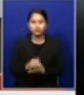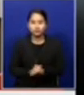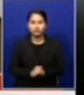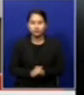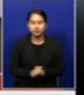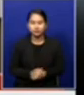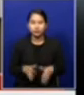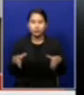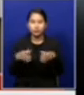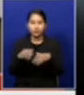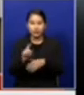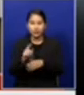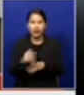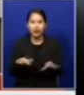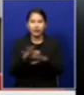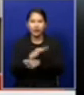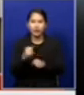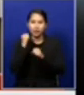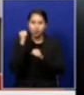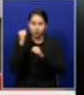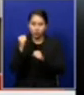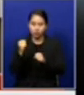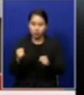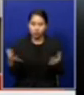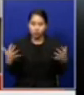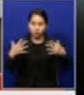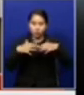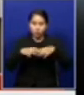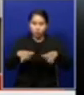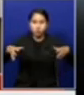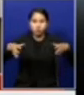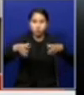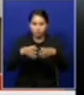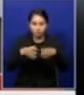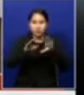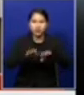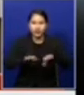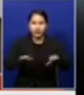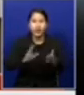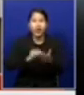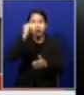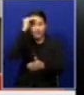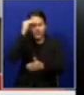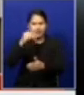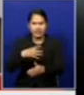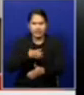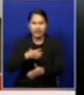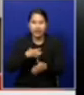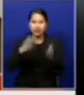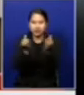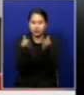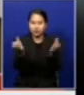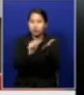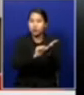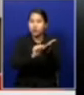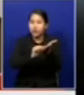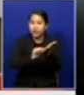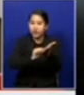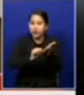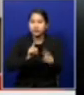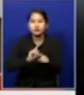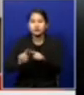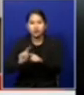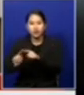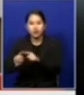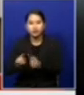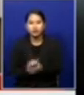เรียกร้องเป็นการรวมกลุ่มของน้องๆ นักศึกษาเพื่อให้แก้รัฐธรรมนูญเพื่อให้แก้ปัญหาต่างๆที่เกิดขึ้นใน